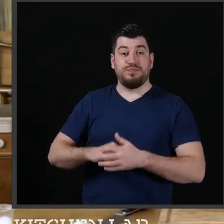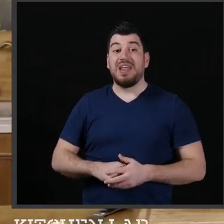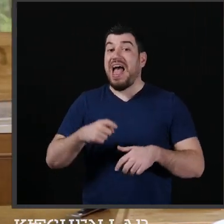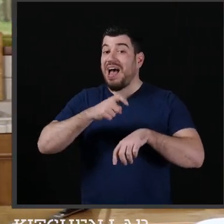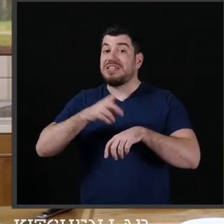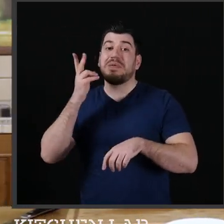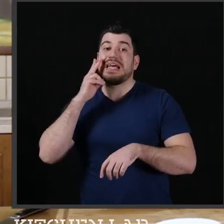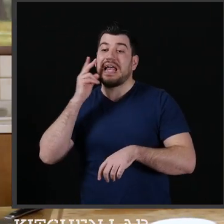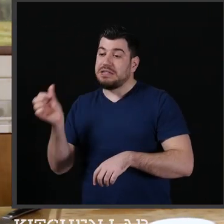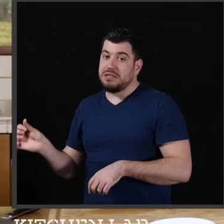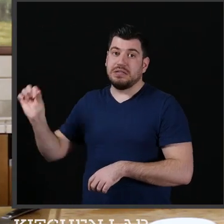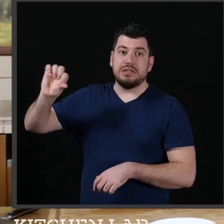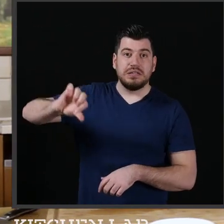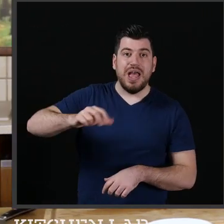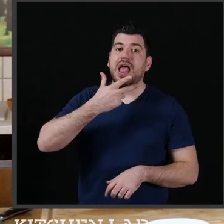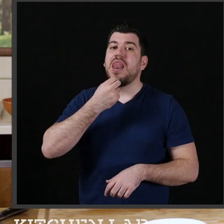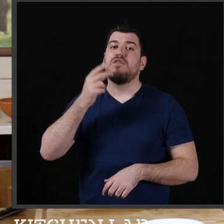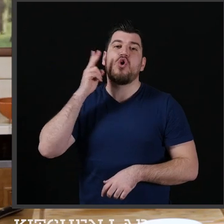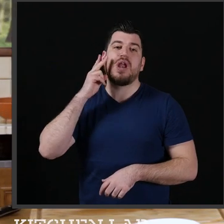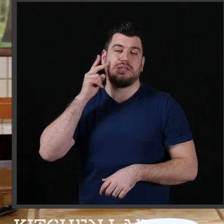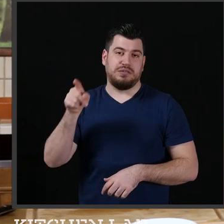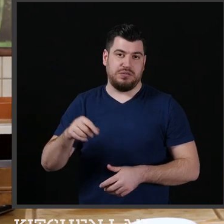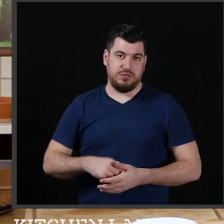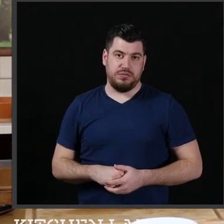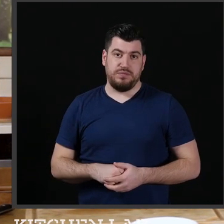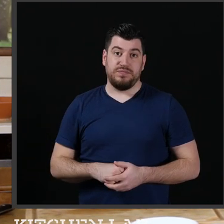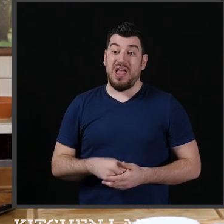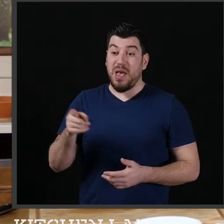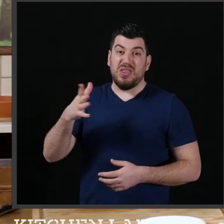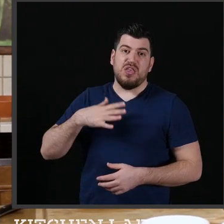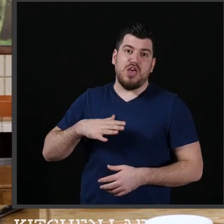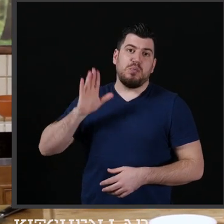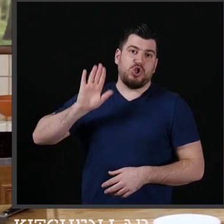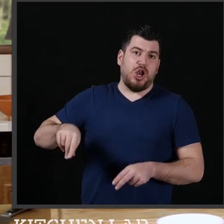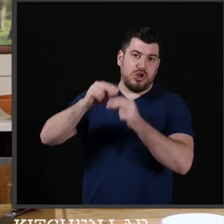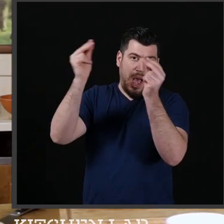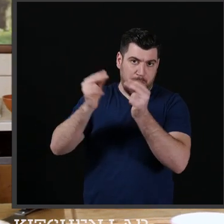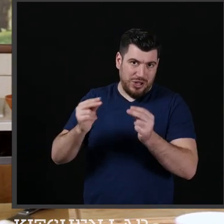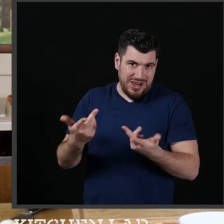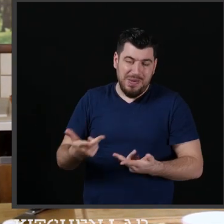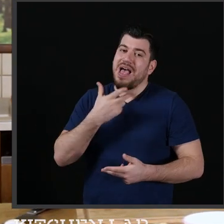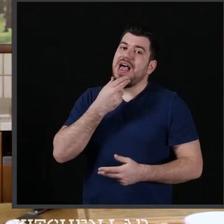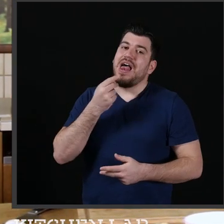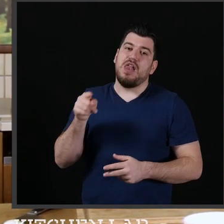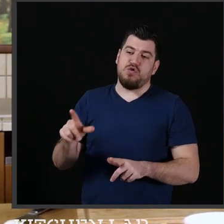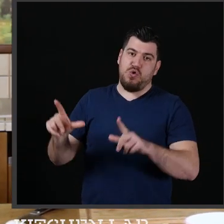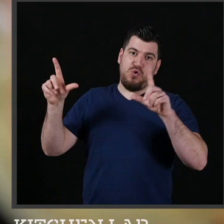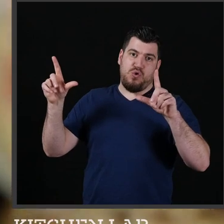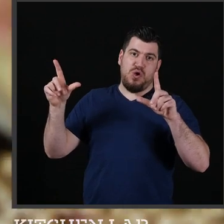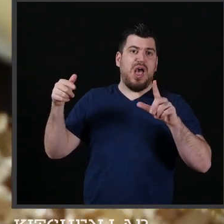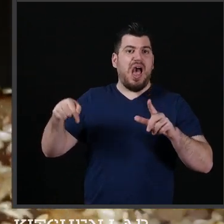κρασάκι μας. Προσθέτουμε λευκό κρασάκι γιατί κάνουμε μια λευκή συνταγή. Άμα βάζαμε σάλτσα ντομάτα, θα βάζαμε κόκκινο κρασάκι. Δεν θέλω